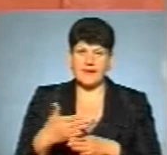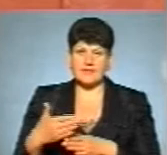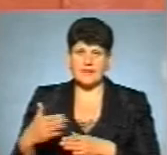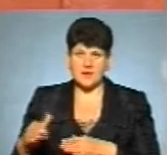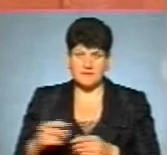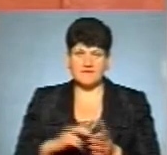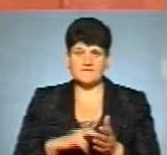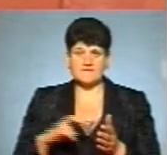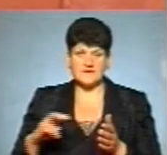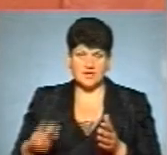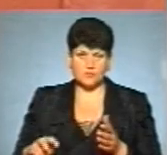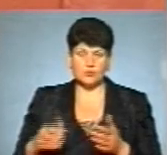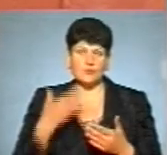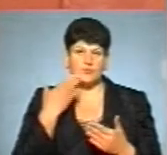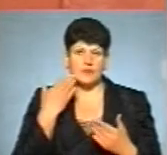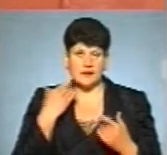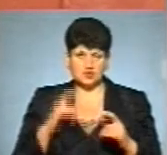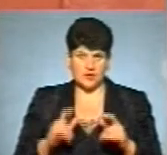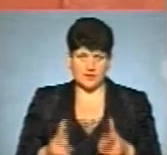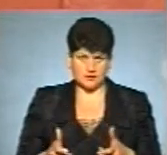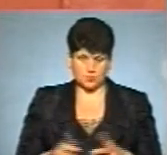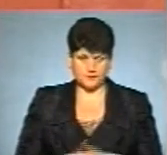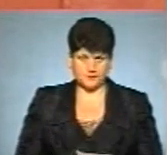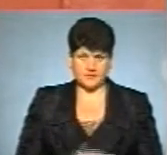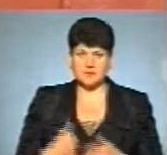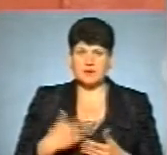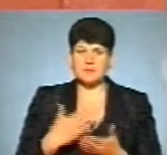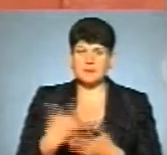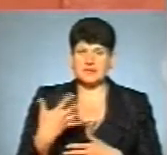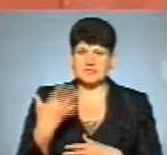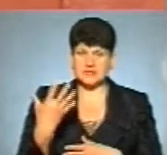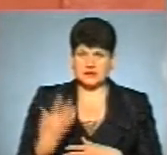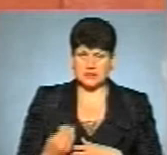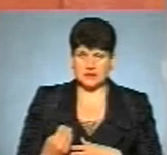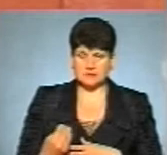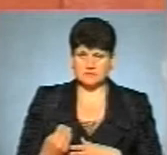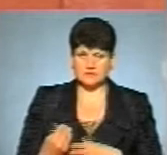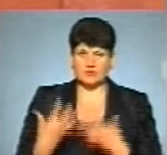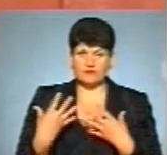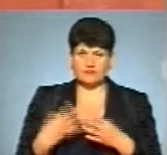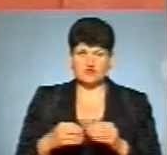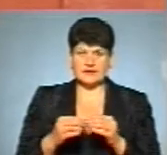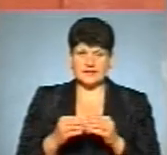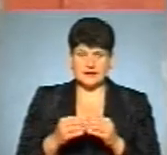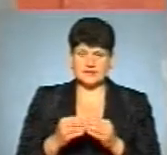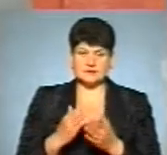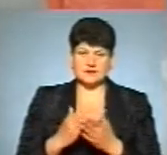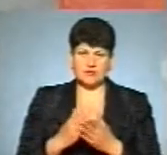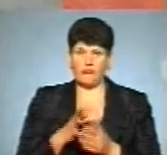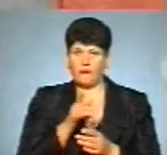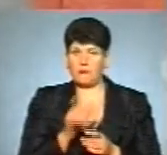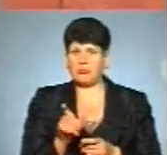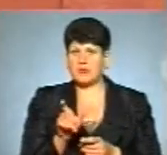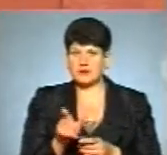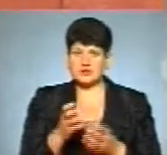з карантину, тобто послаблення самого карантину. Ну, ось ми маємо 50 днів. Скажімо, вже 10 йдуть в якомусь періоді. Ну,